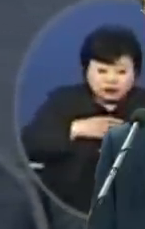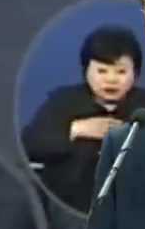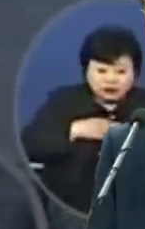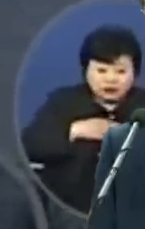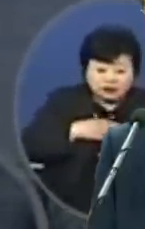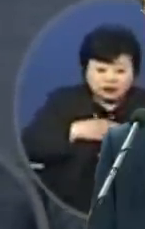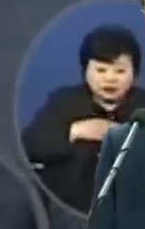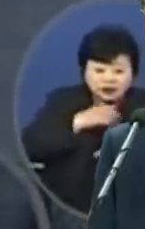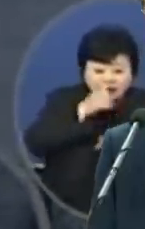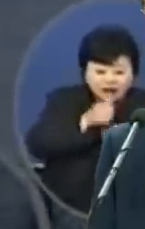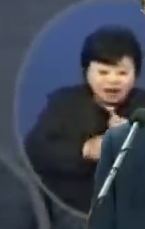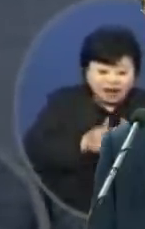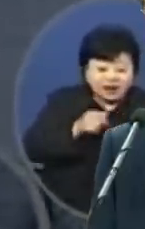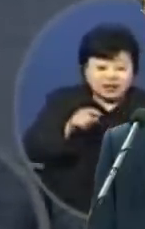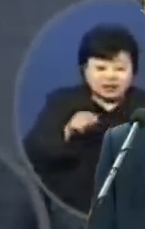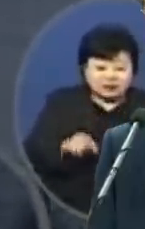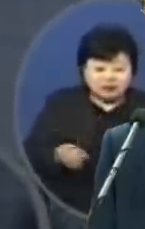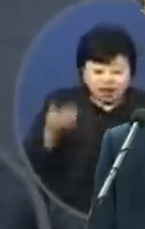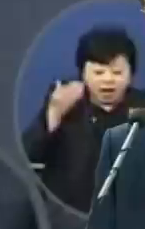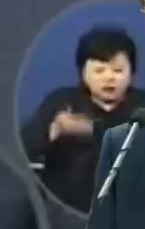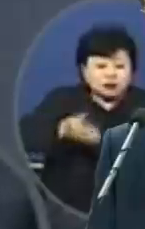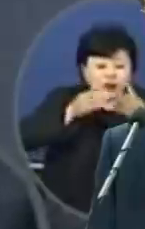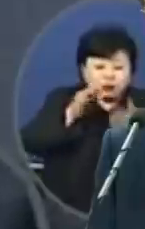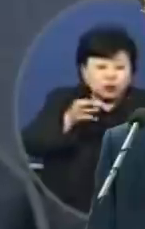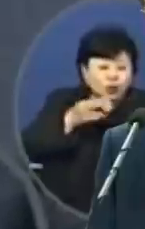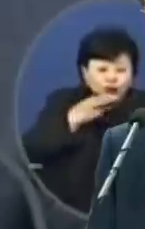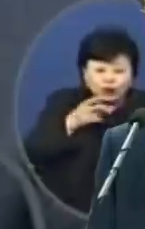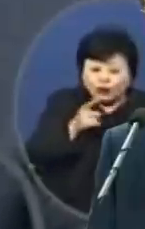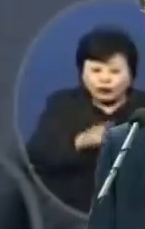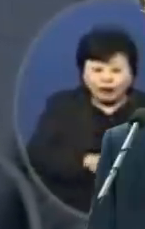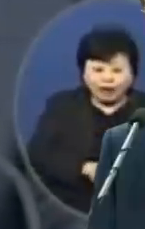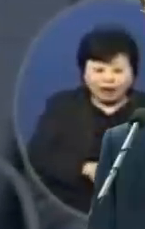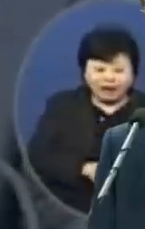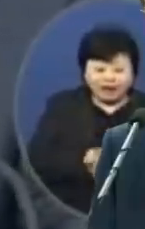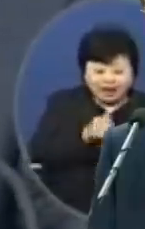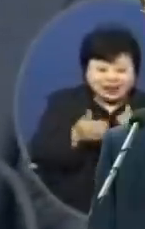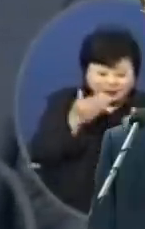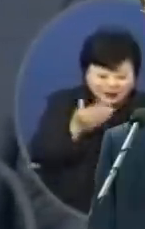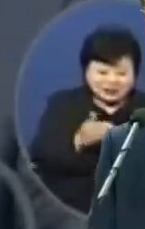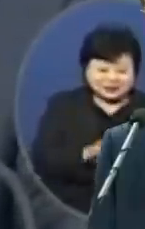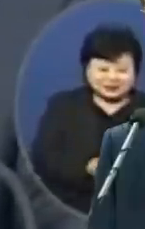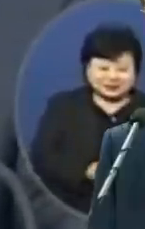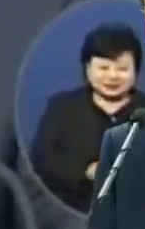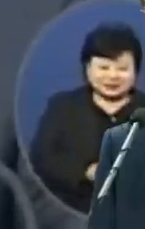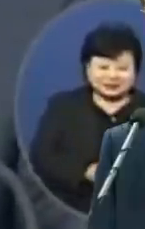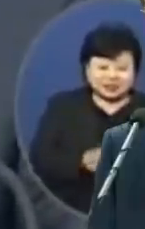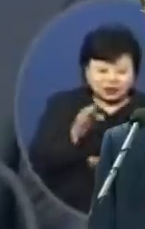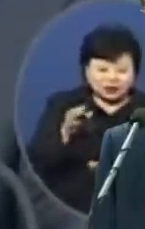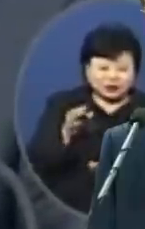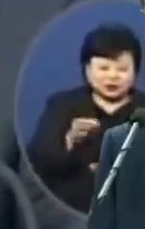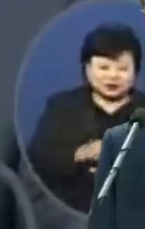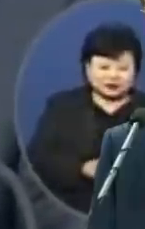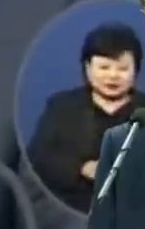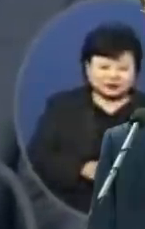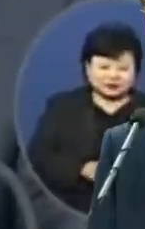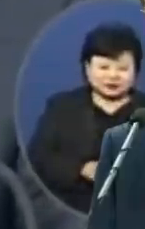신학교를 세우려면 돈이 필요하지 않습니까? 돈이 없는데요. 그 하나님께서 말씀하기를 돈을 가 신학교